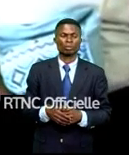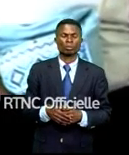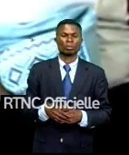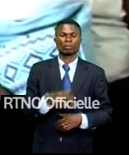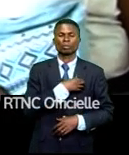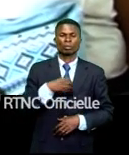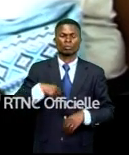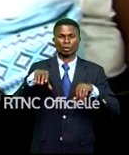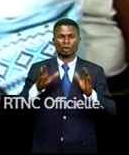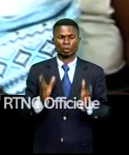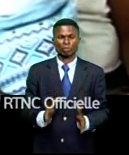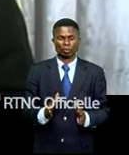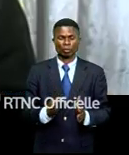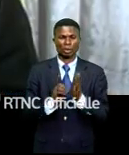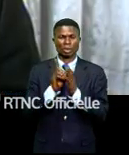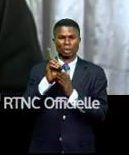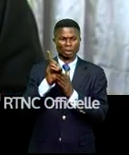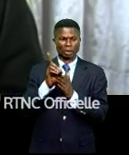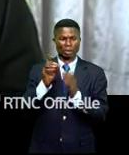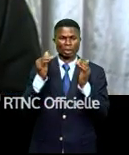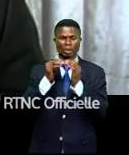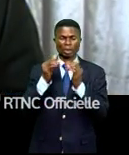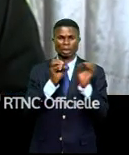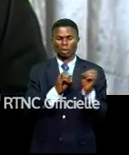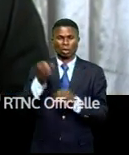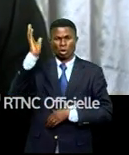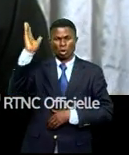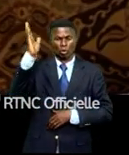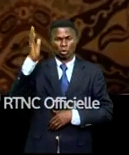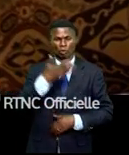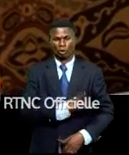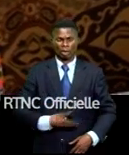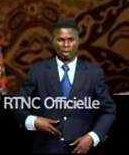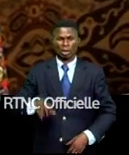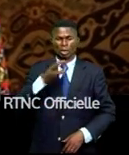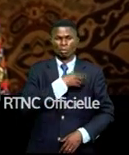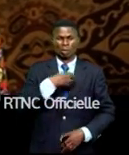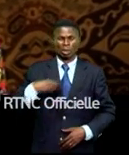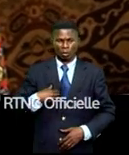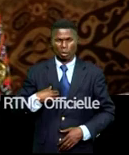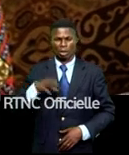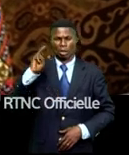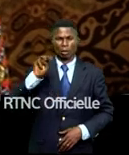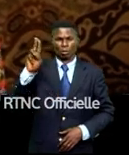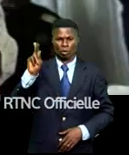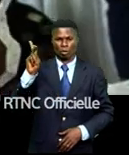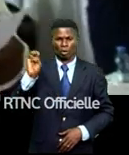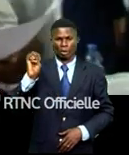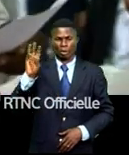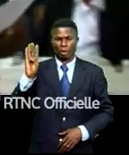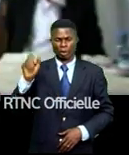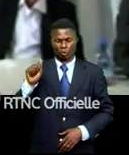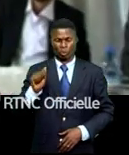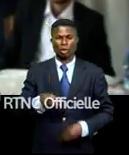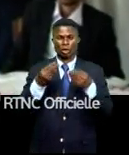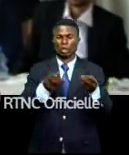Femmes congolaises pour une émergence » que s'est tenue cette conférence au lycée Maman Dion Kemba. Une manière de valoriser les capitales humains